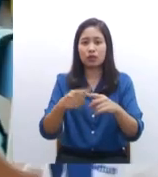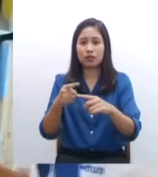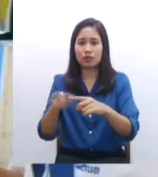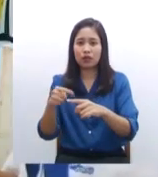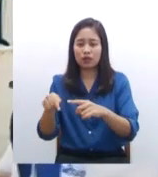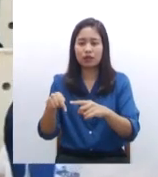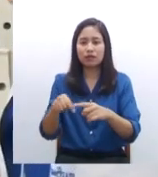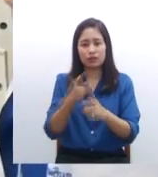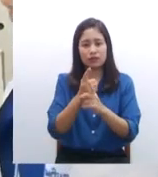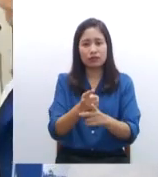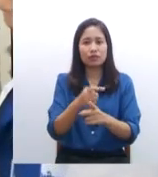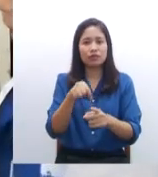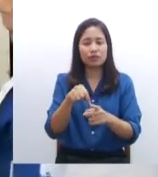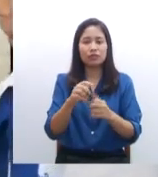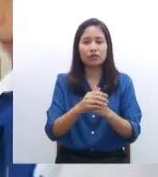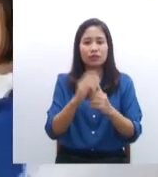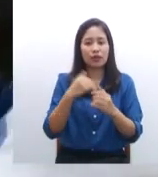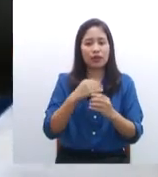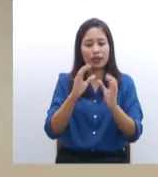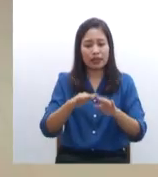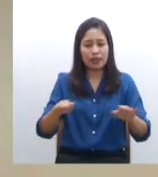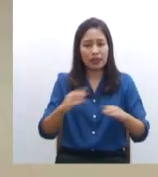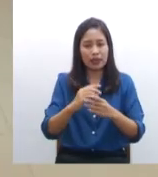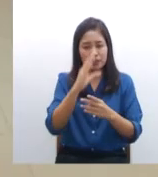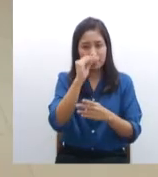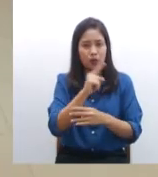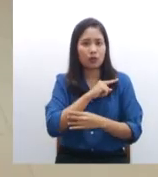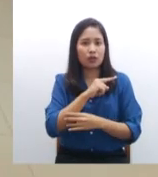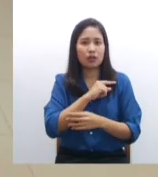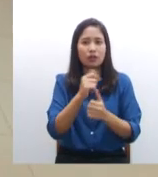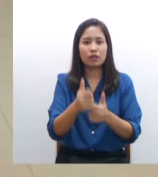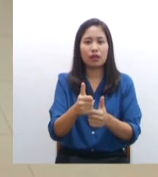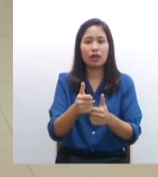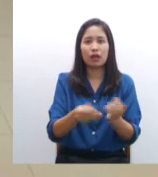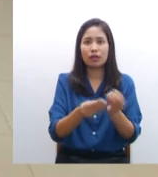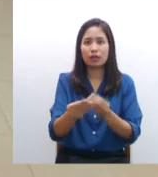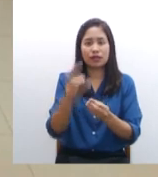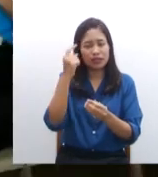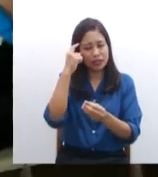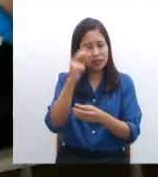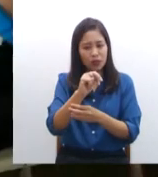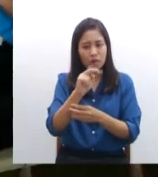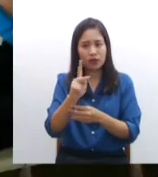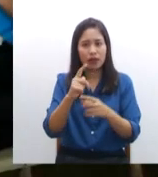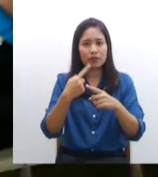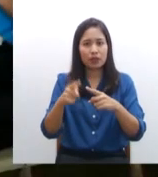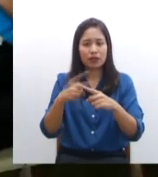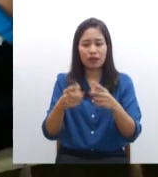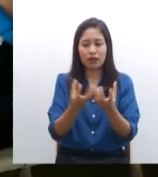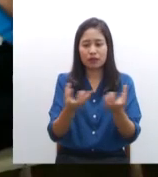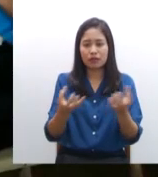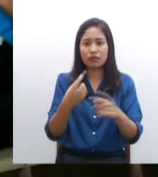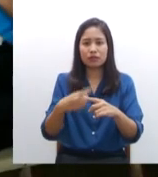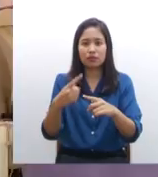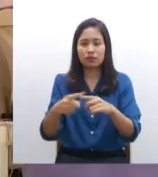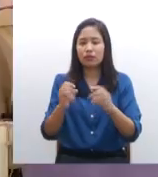ค้นสร้างองค์ความรู้ด้วยตนเองตลอดจนการใช้สื่อนวัตกรรมที่หลากหลายและการวัดประเมินผ